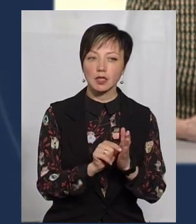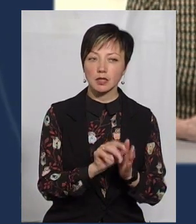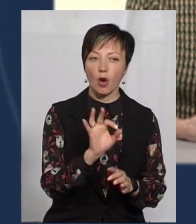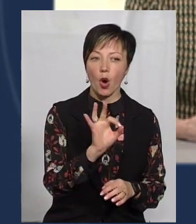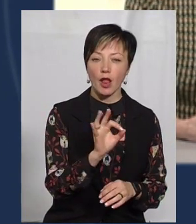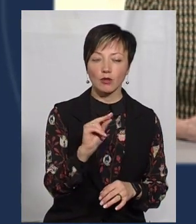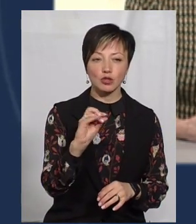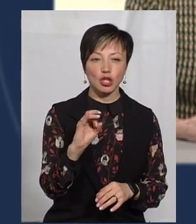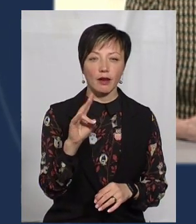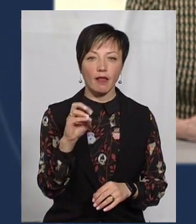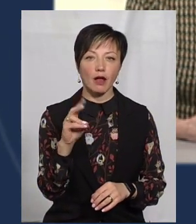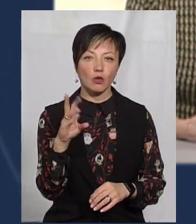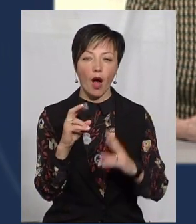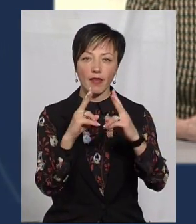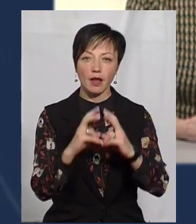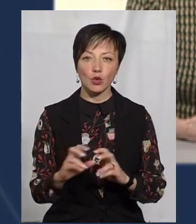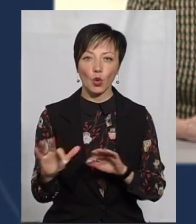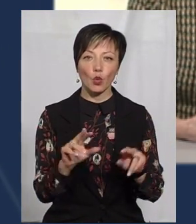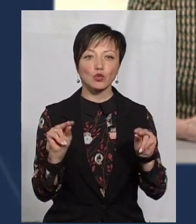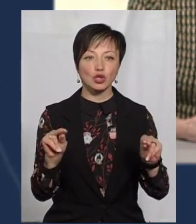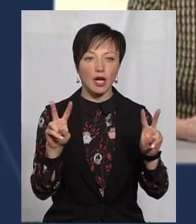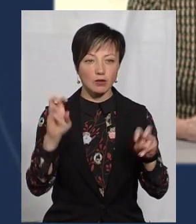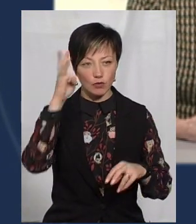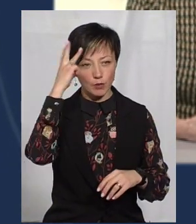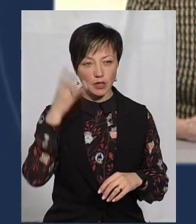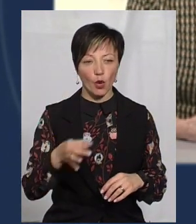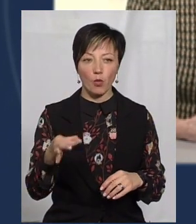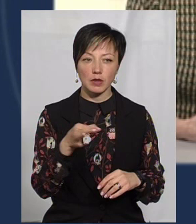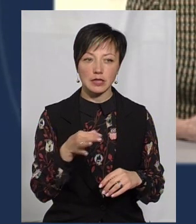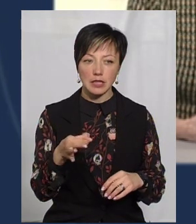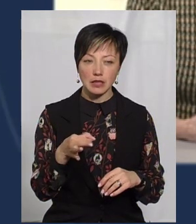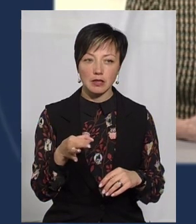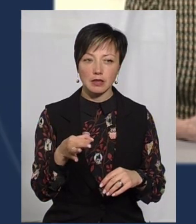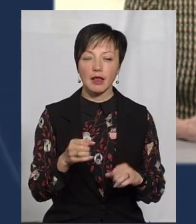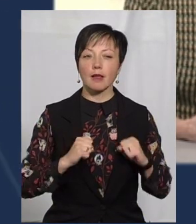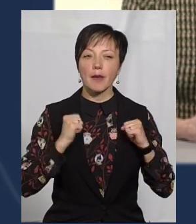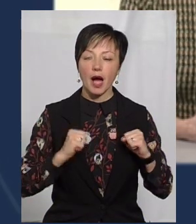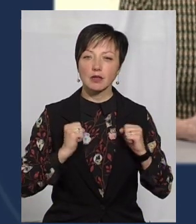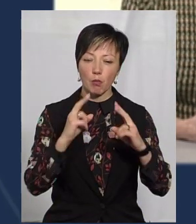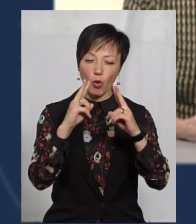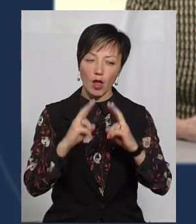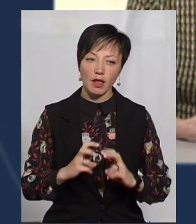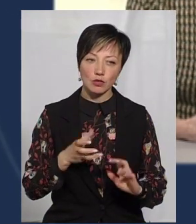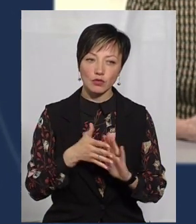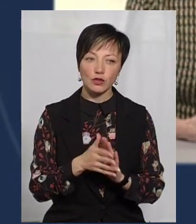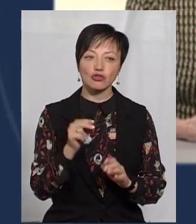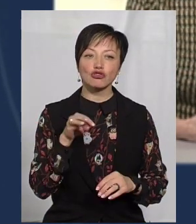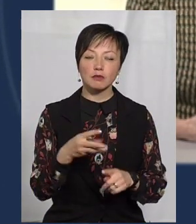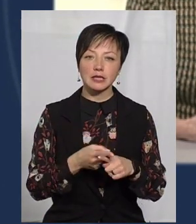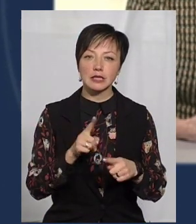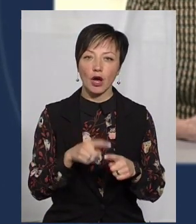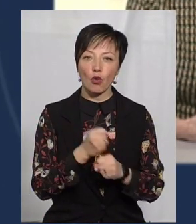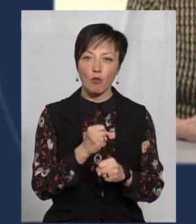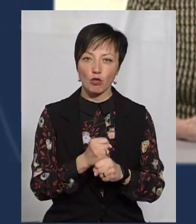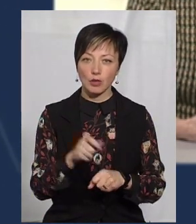Олегом Черненком, він є аналітиком руху «Чесно» у Хмельницькій області, і ми з ним намагаємось проаналізувати, чим оця робоча